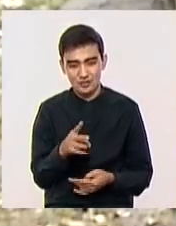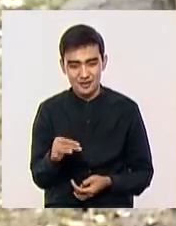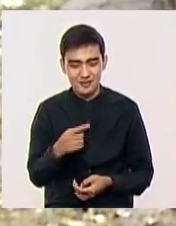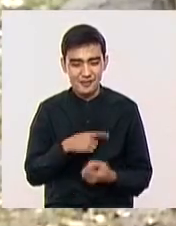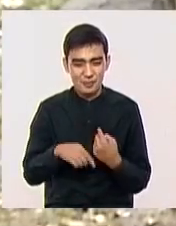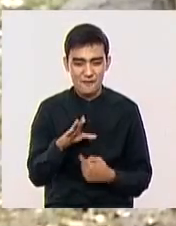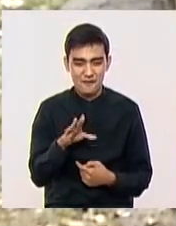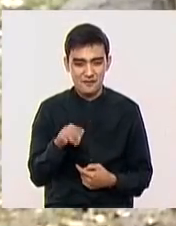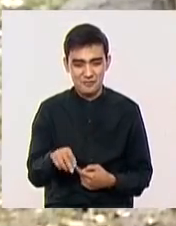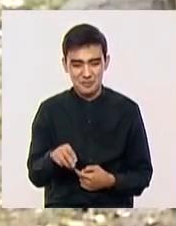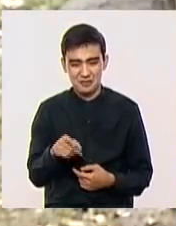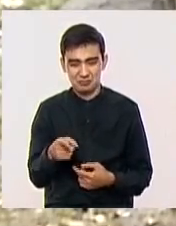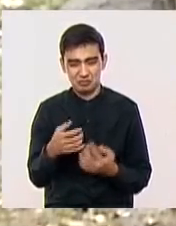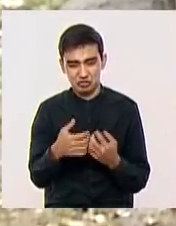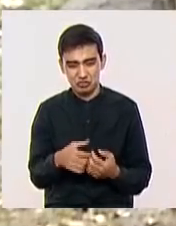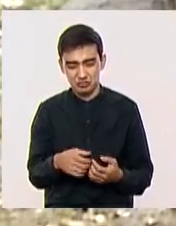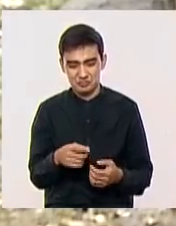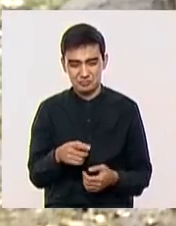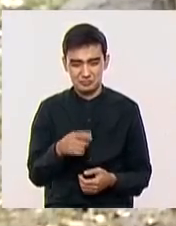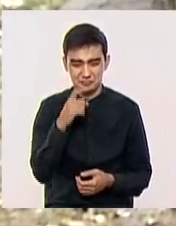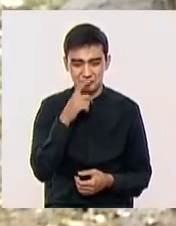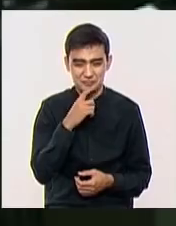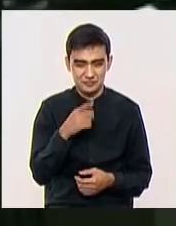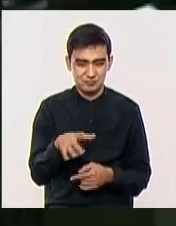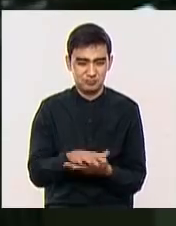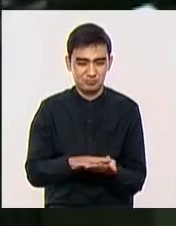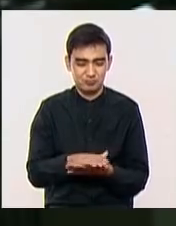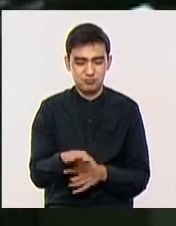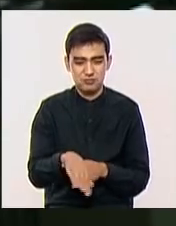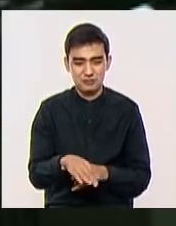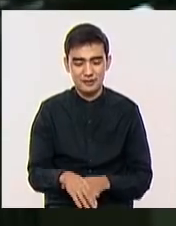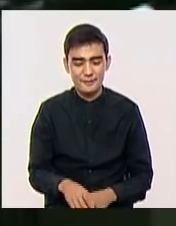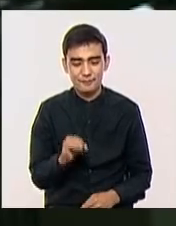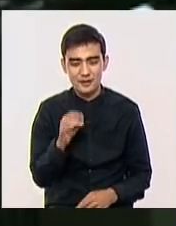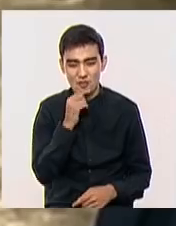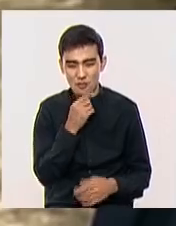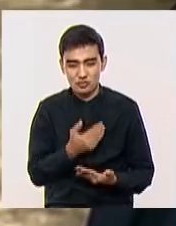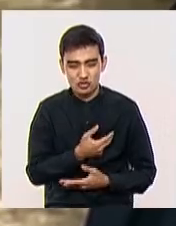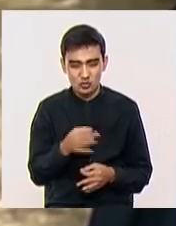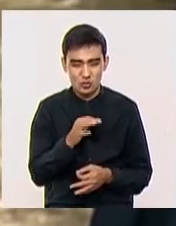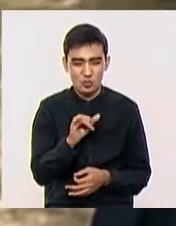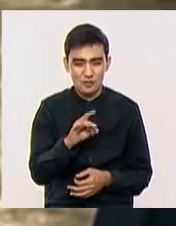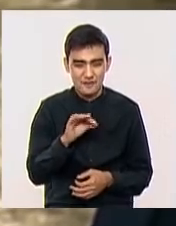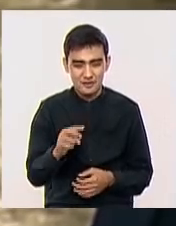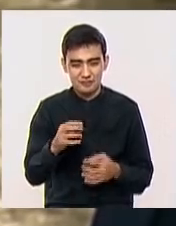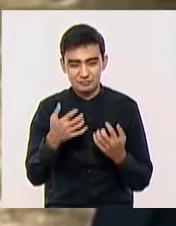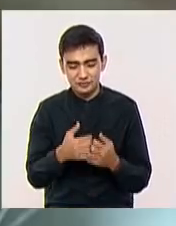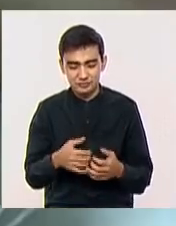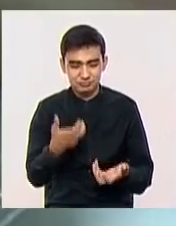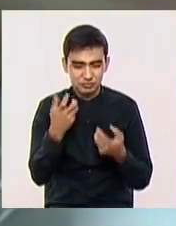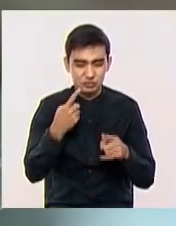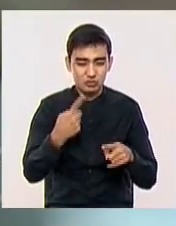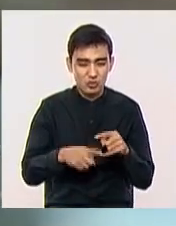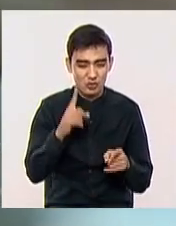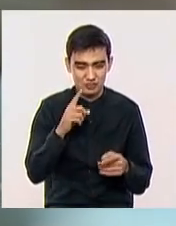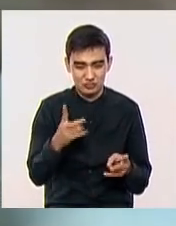этот ВВП, это вот буквально ни о чем. Рост экономики и уровня жизни финансист предлагает измерять другими